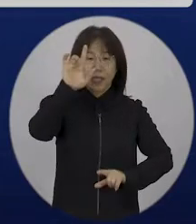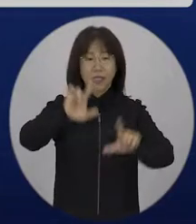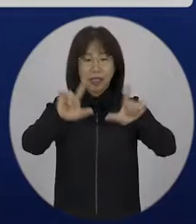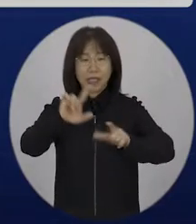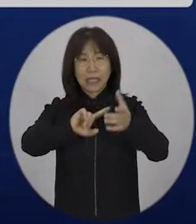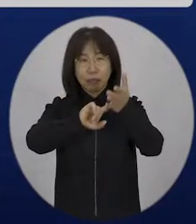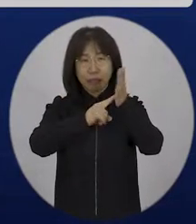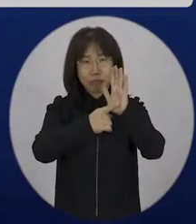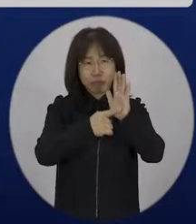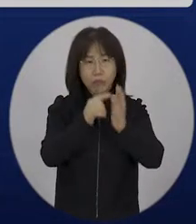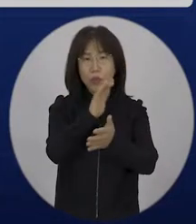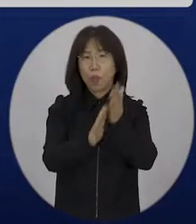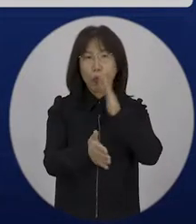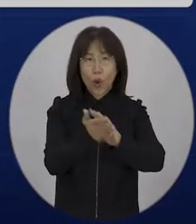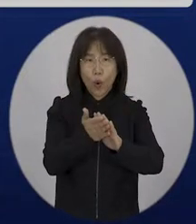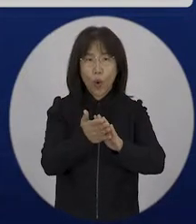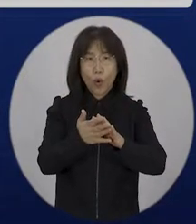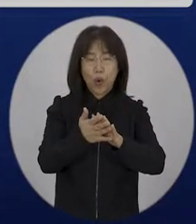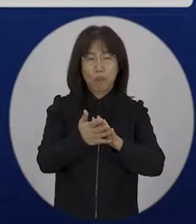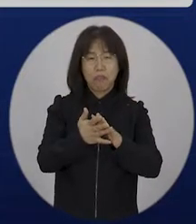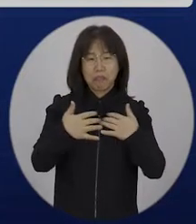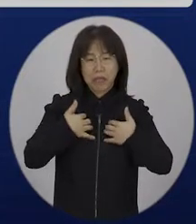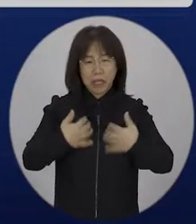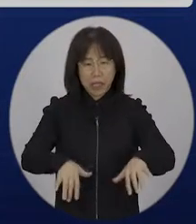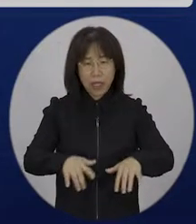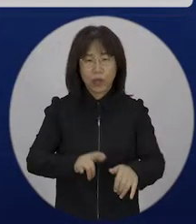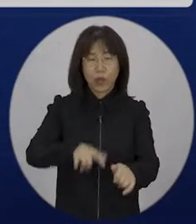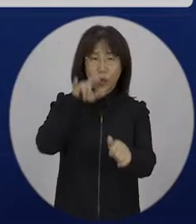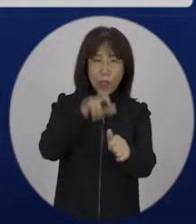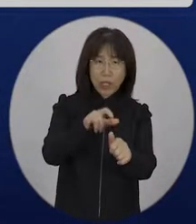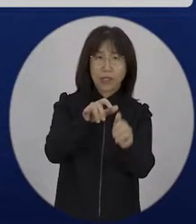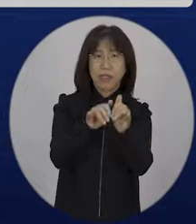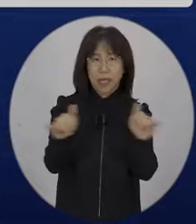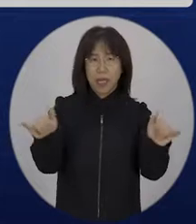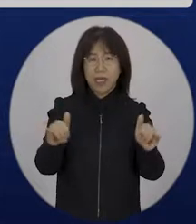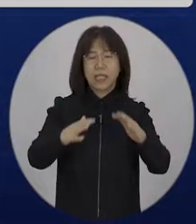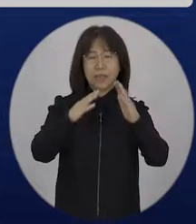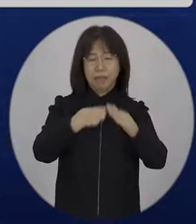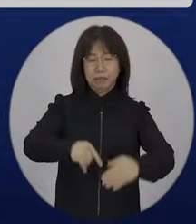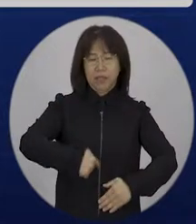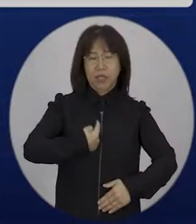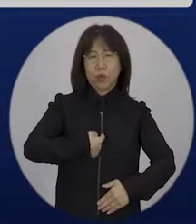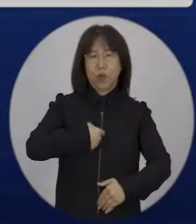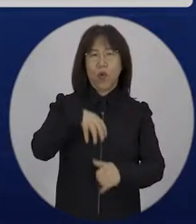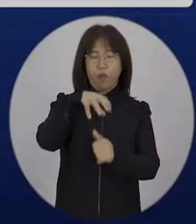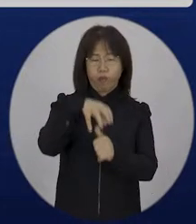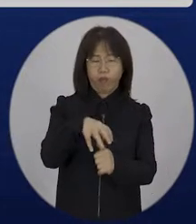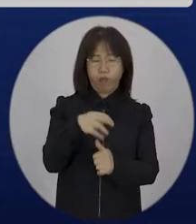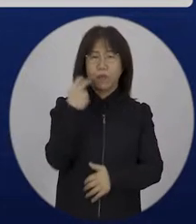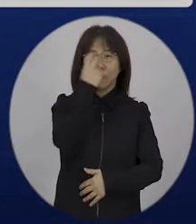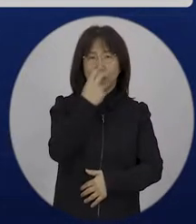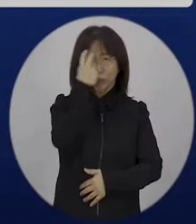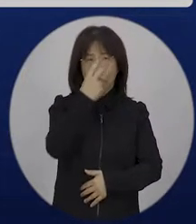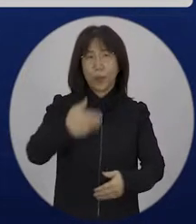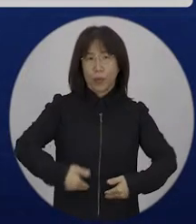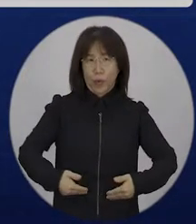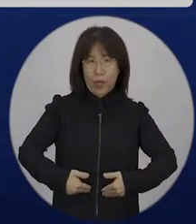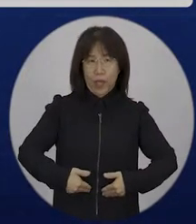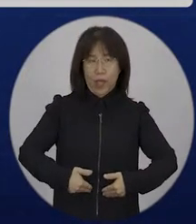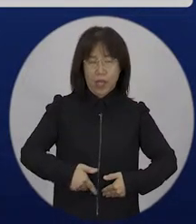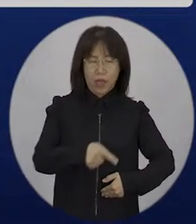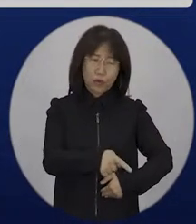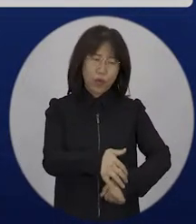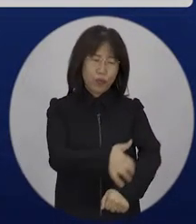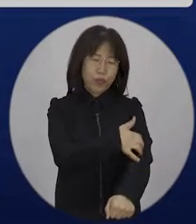증상이 없거나 경미한 50대 이하 코로나19 확진자는 이제 집에서 스스로 건강관리를 해야 하는데요.